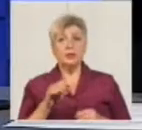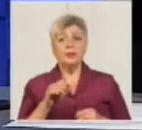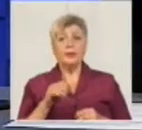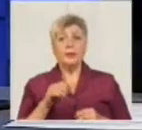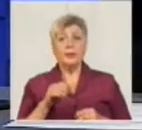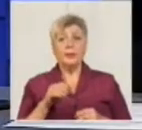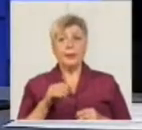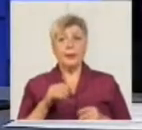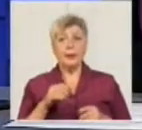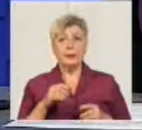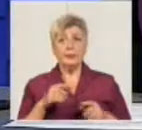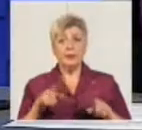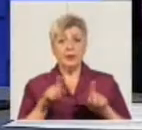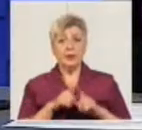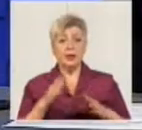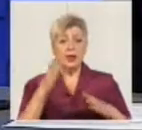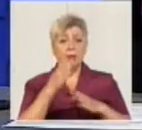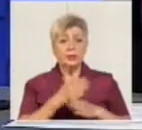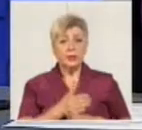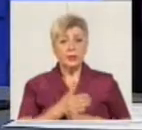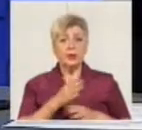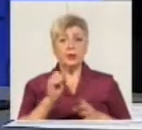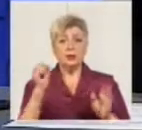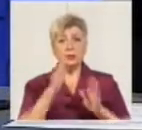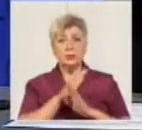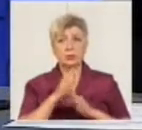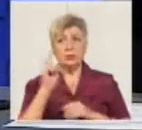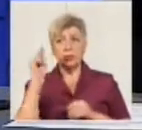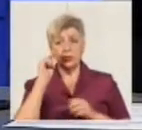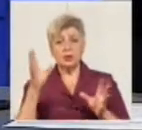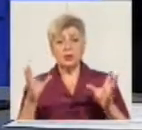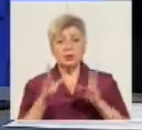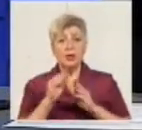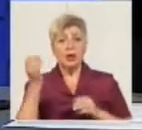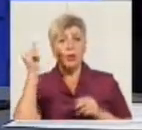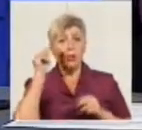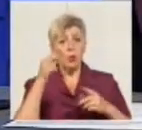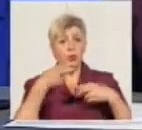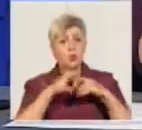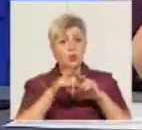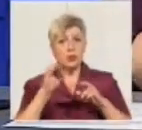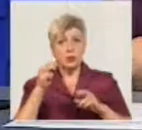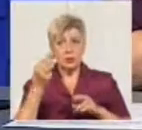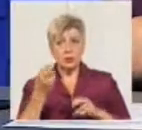як перетинання судеб, що вони вчились в одному коледжі. Є розповіді